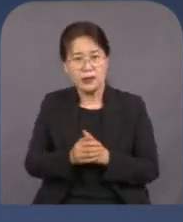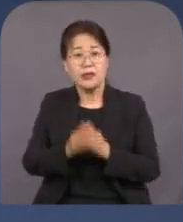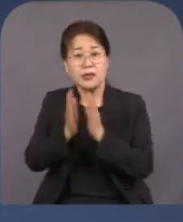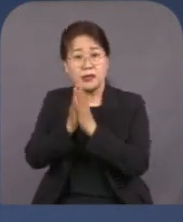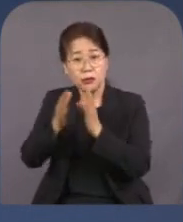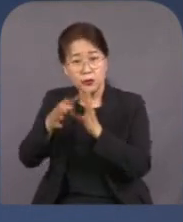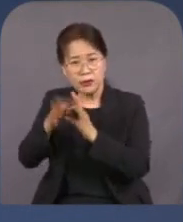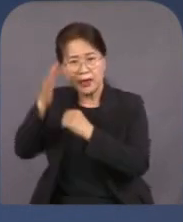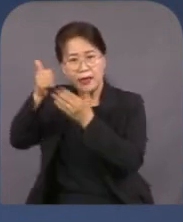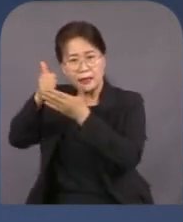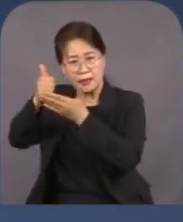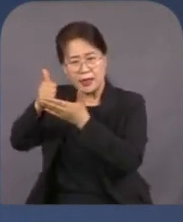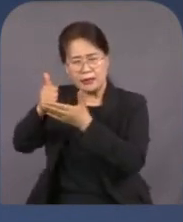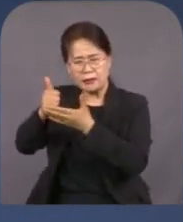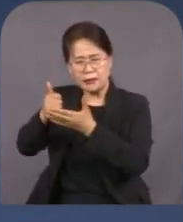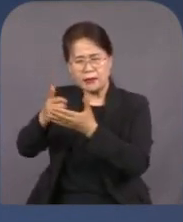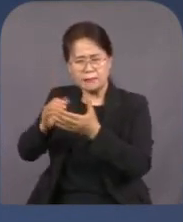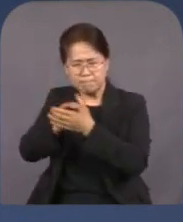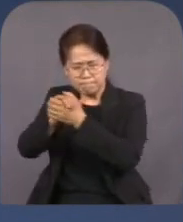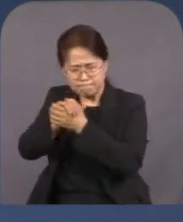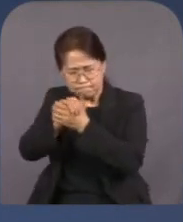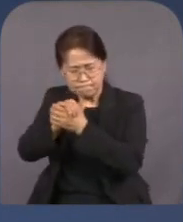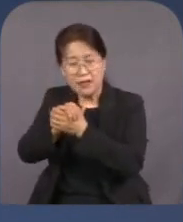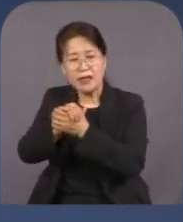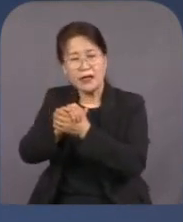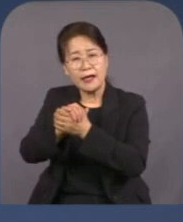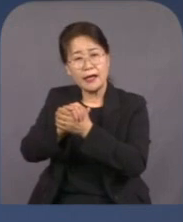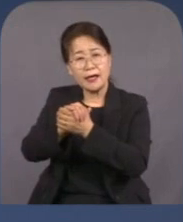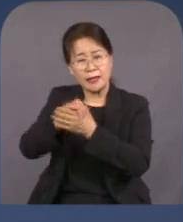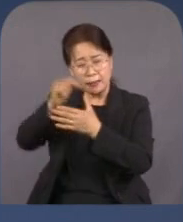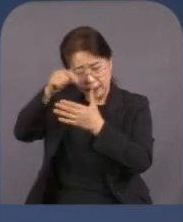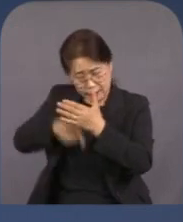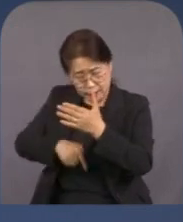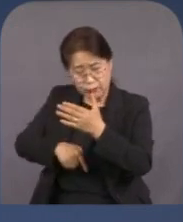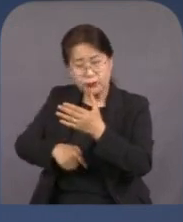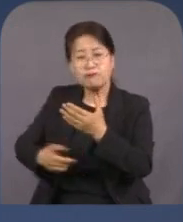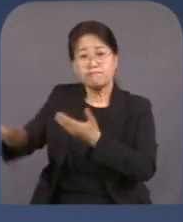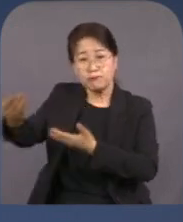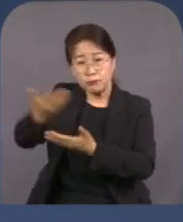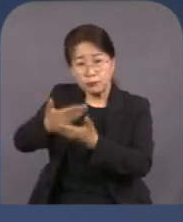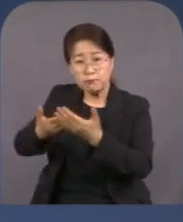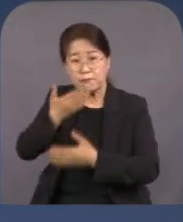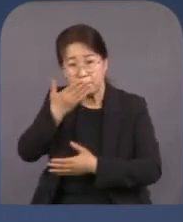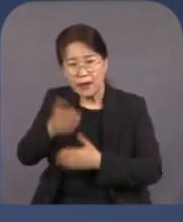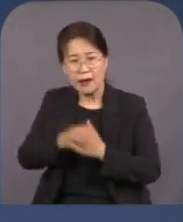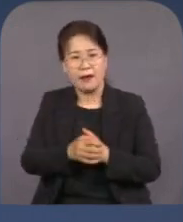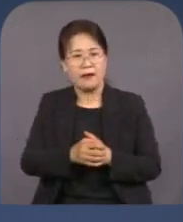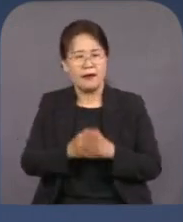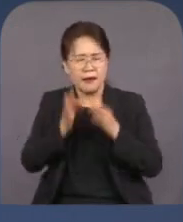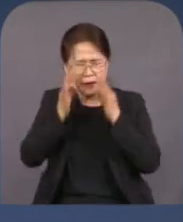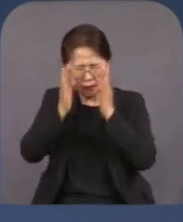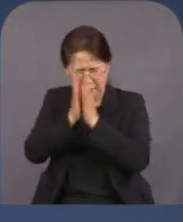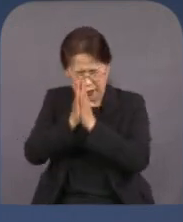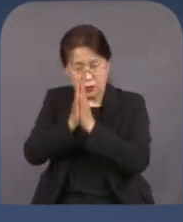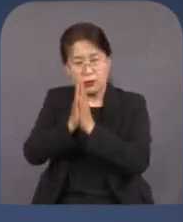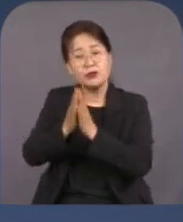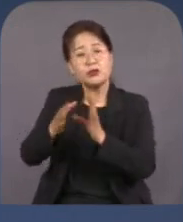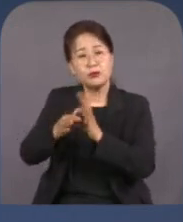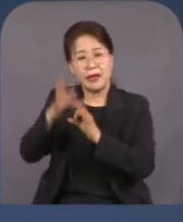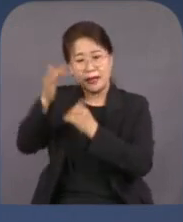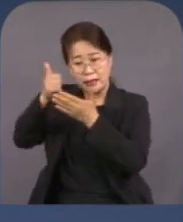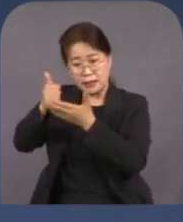기도를 통해서는 하나님과의 친밀함 하나님과의 깊은 관계를 가질 수 있게 되고요 간구를 통해서는